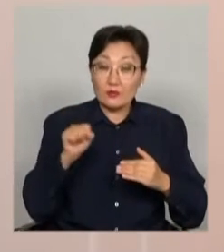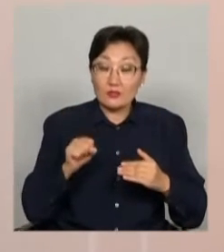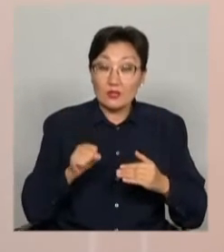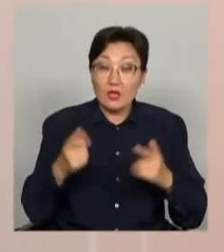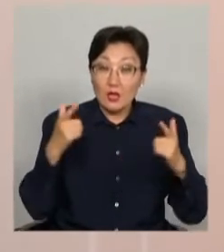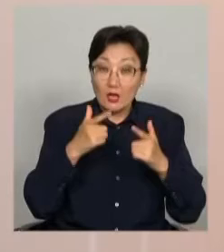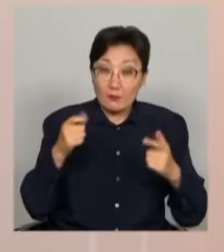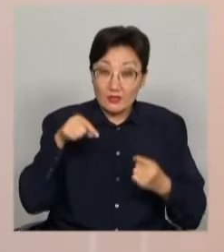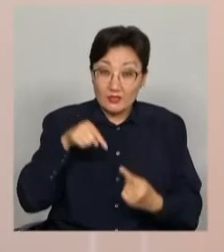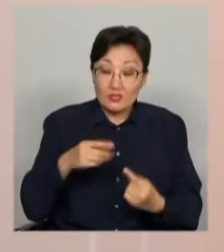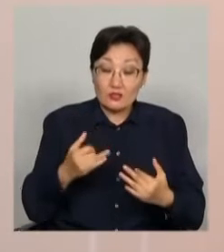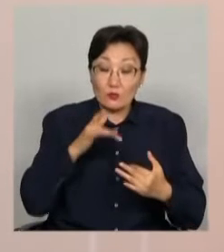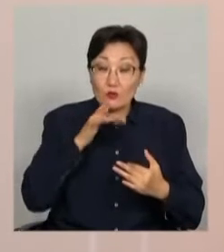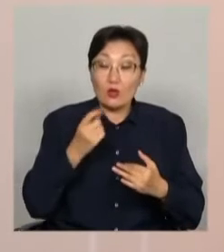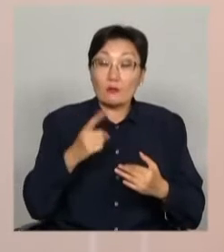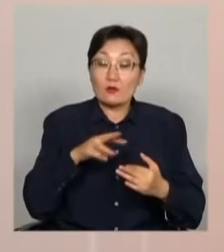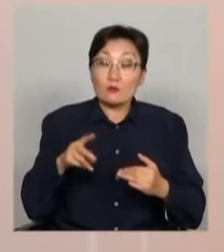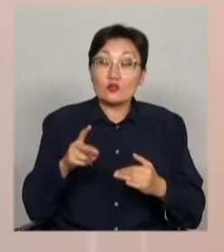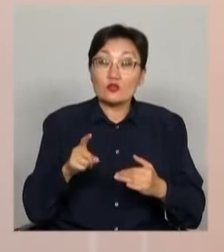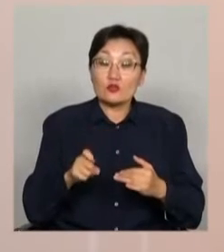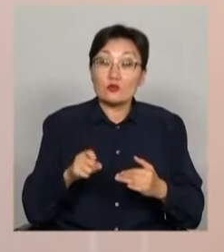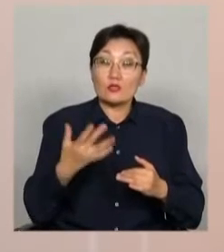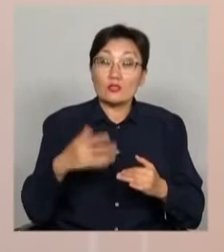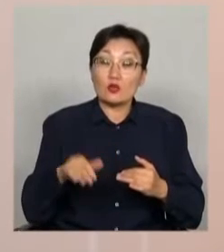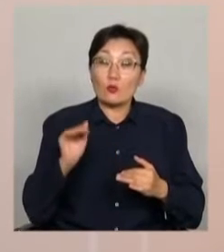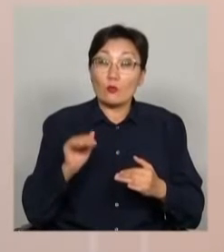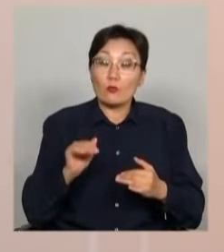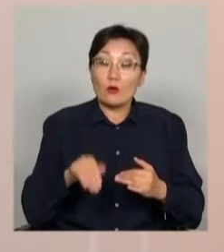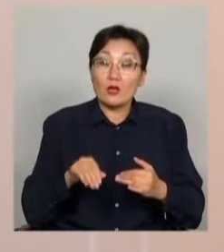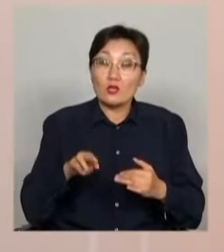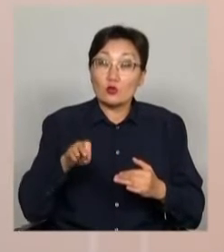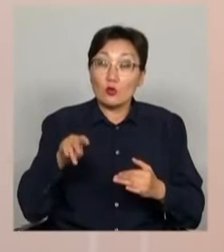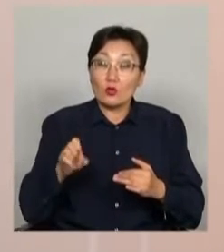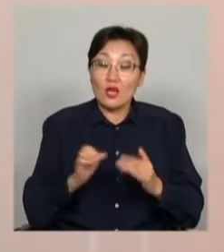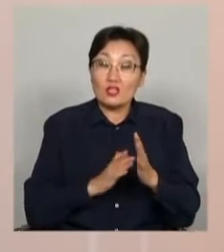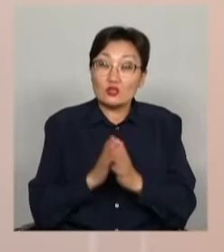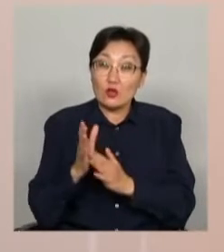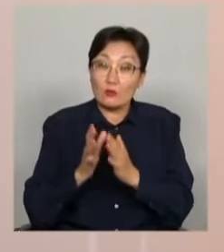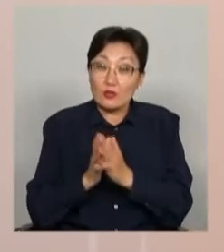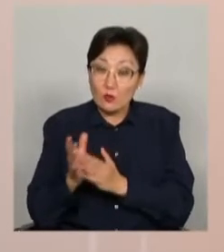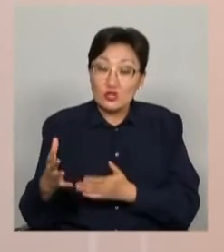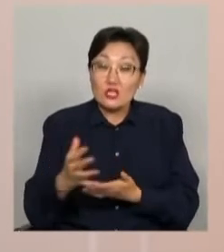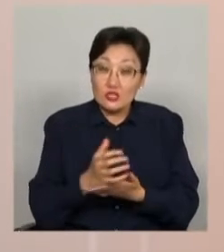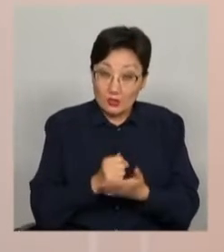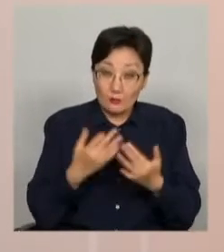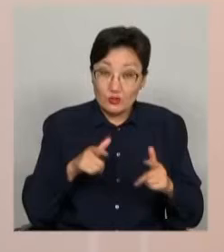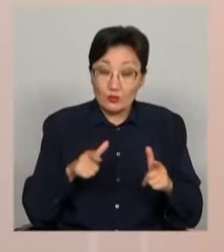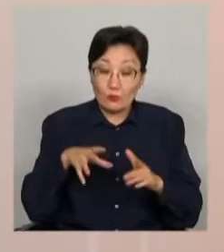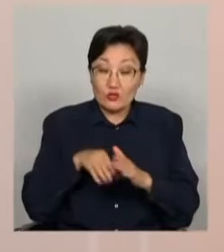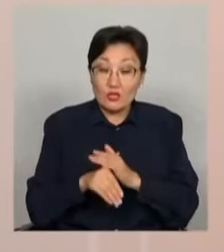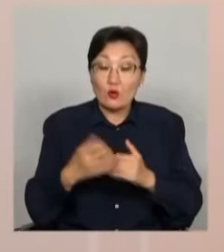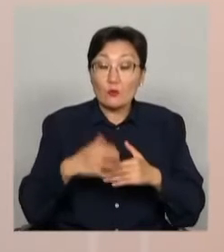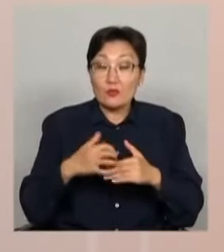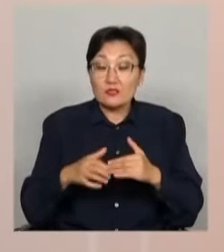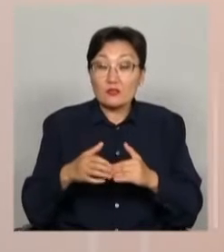түскен ақпарат бойынша қазіргі уақытта 1 миллион 150 мың тоннаға жуық астық бастырылған. Оның ішінде мына